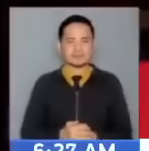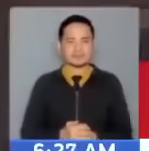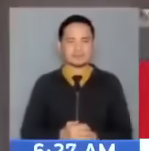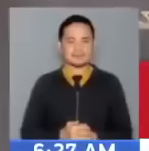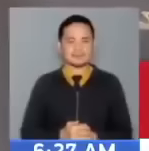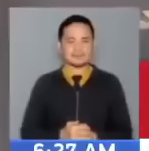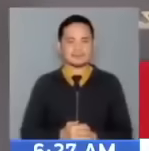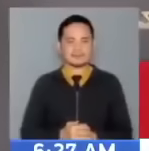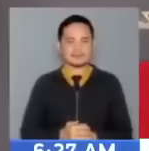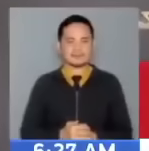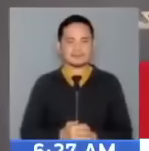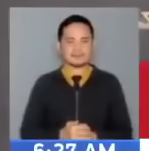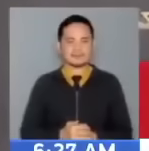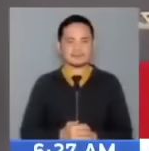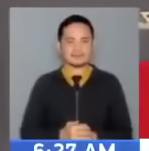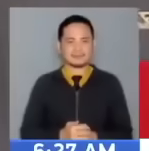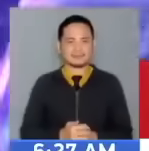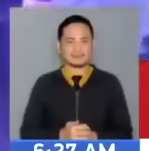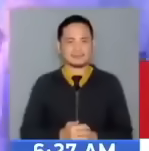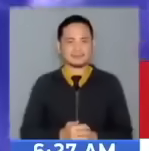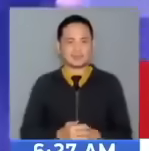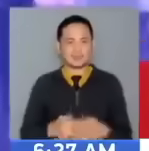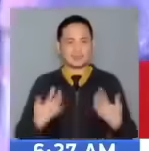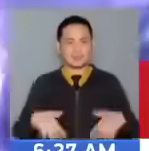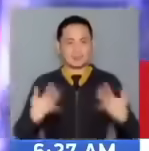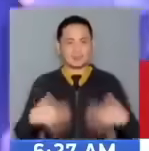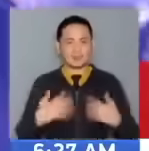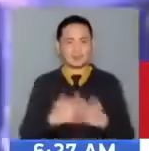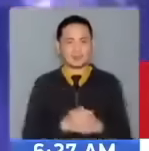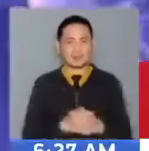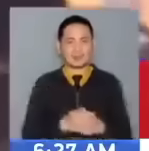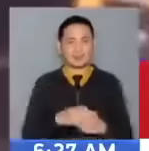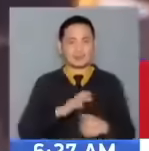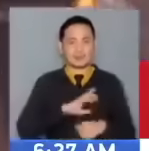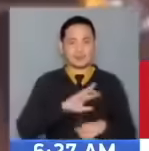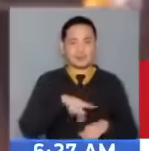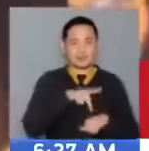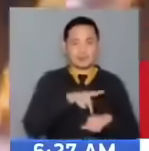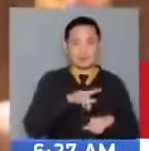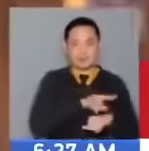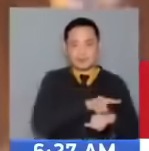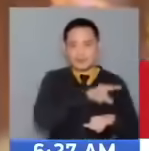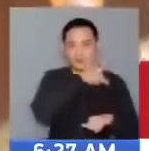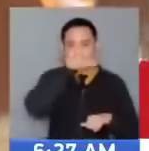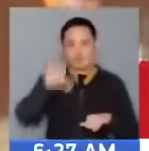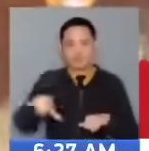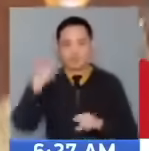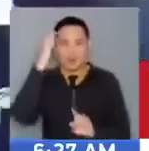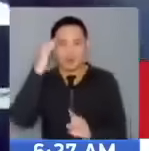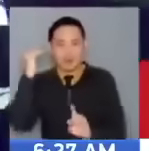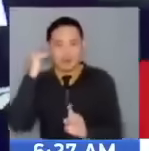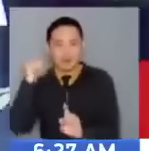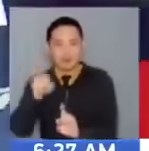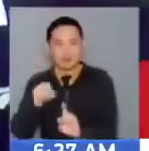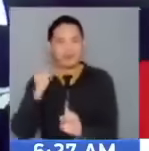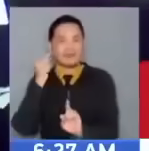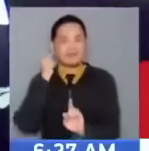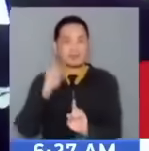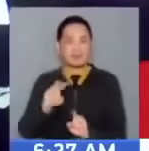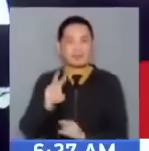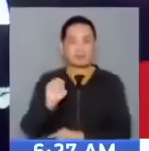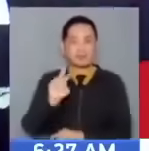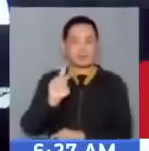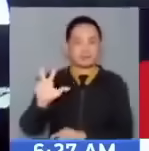muling nag-take off all the way here sa Pilipinas ang K-pop group na Icon para sa kanilang 2023 Take Off World